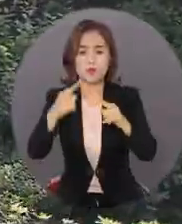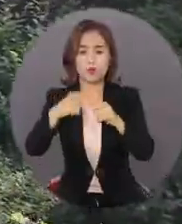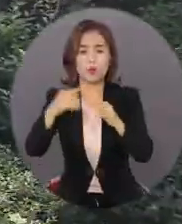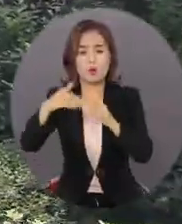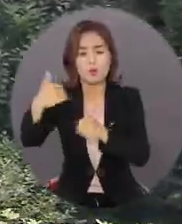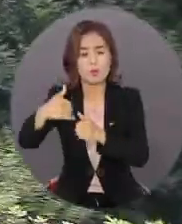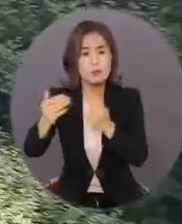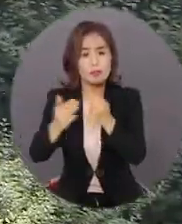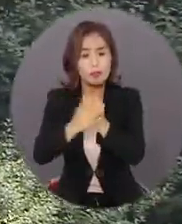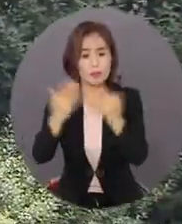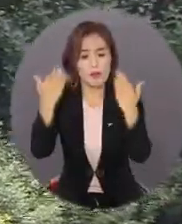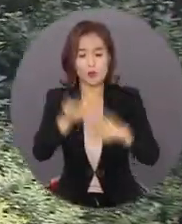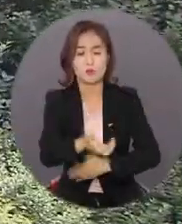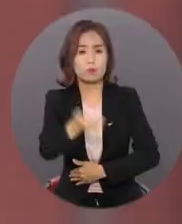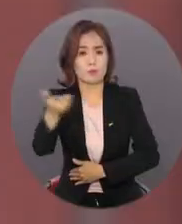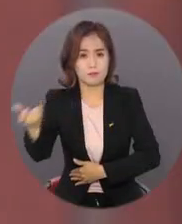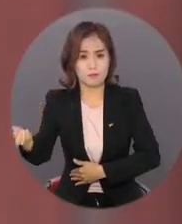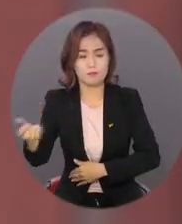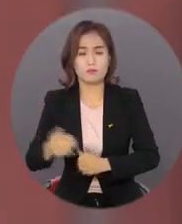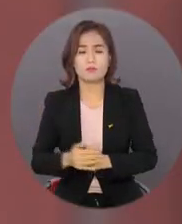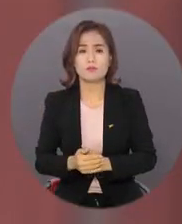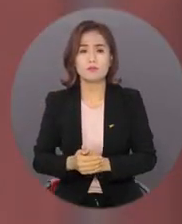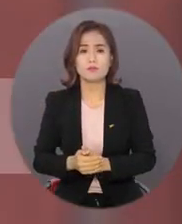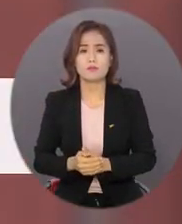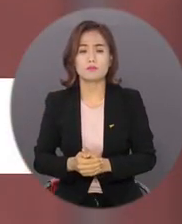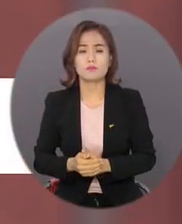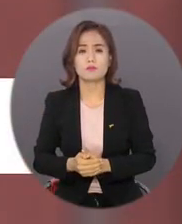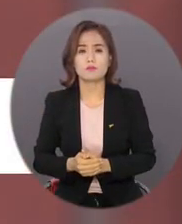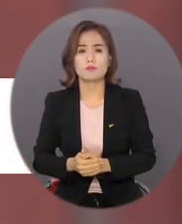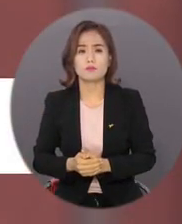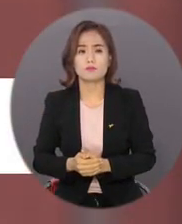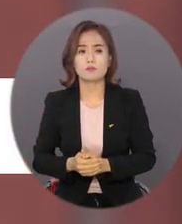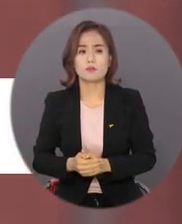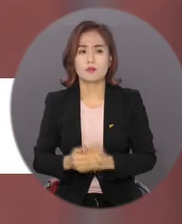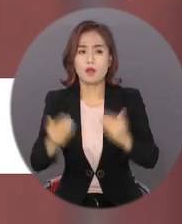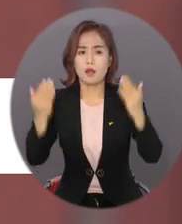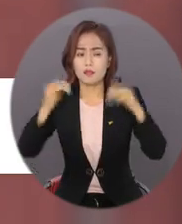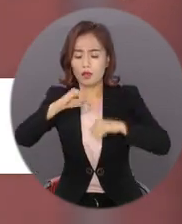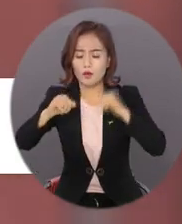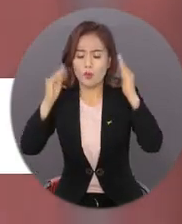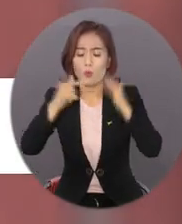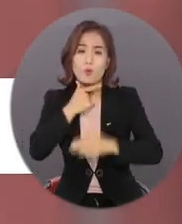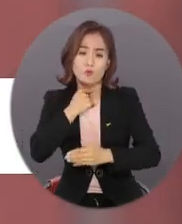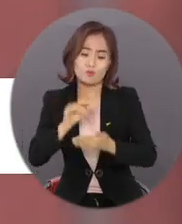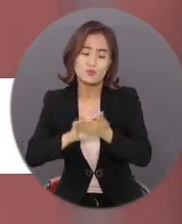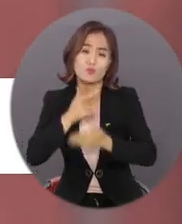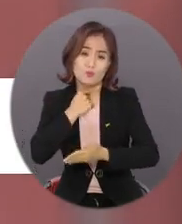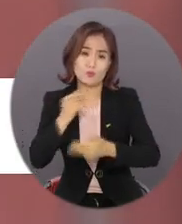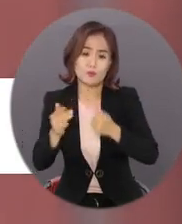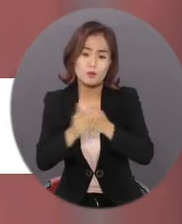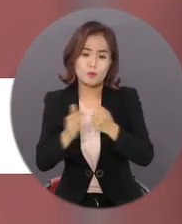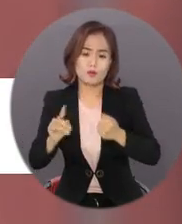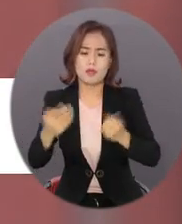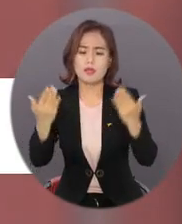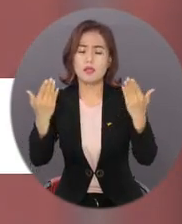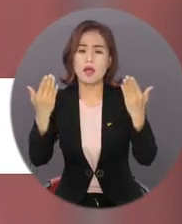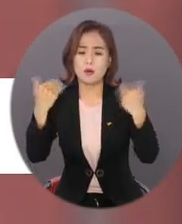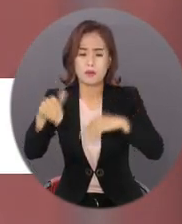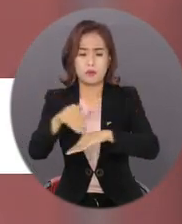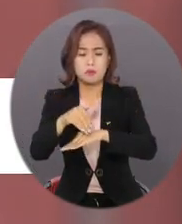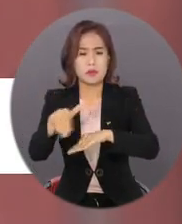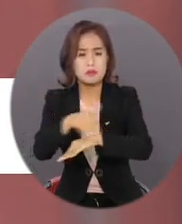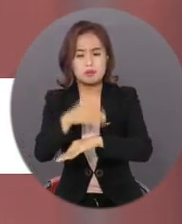권유로 대안학교에 전학했습니다. 자유롭게 공부하고 놀 수 있게끔 해준다고 해서 제가 그때 학교에서 좀 생활이